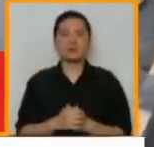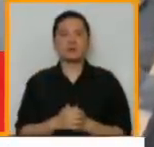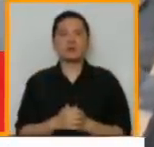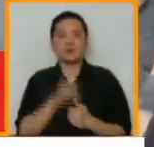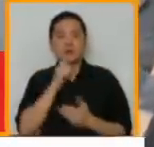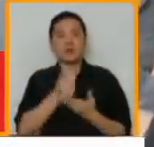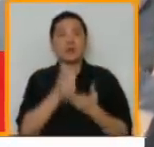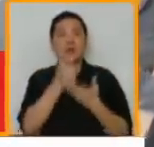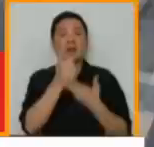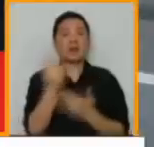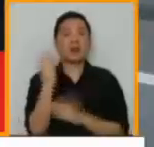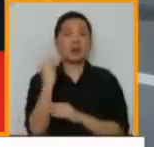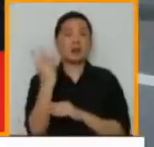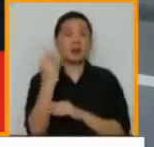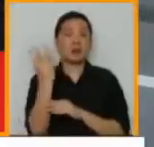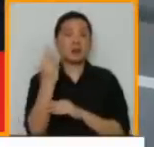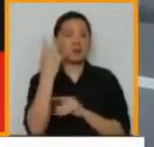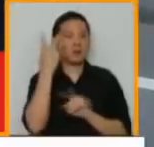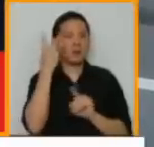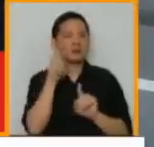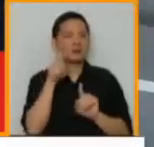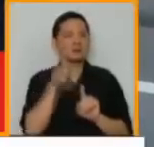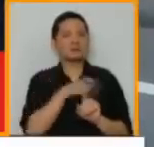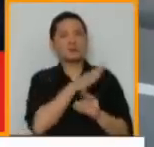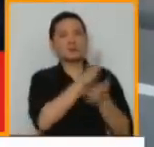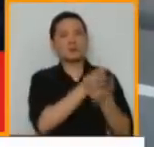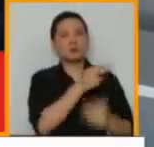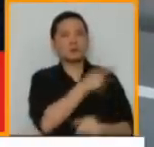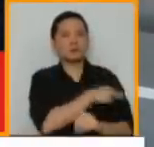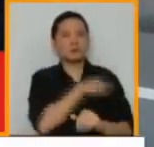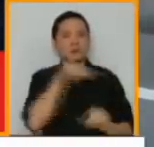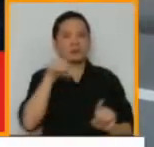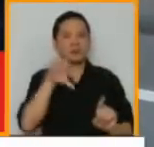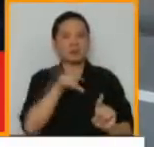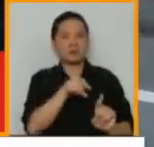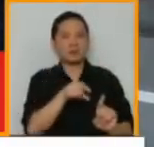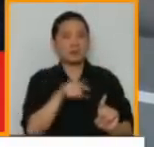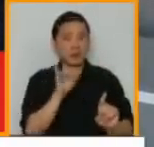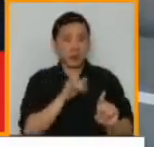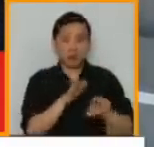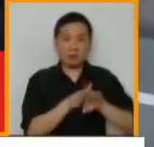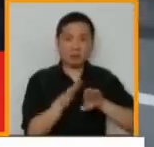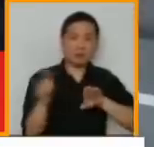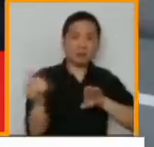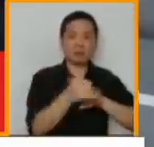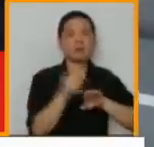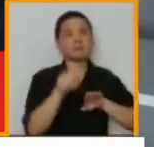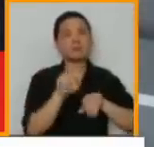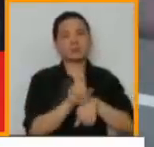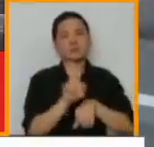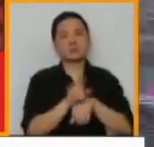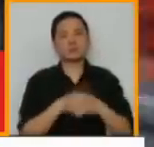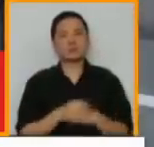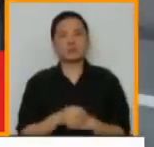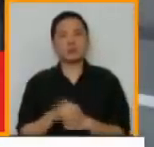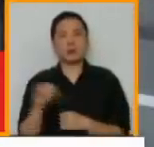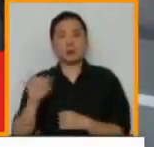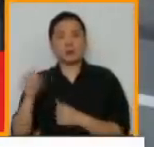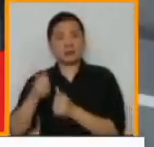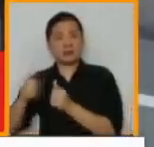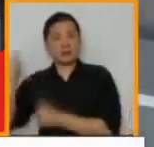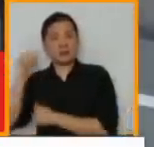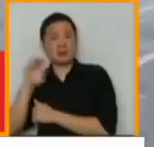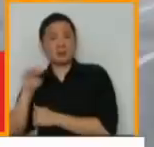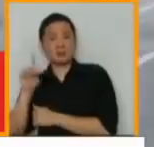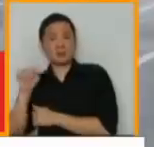sa Quezon City General Hospital dahil hindi na malayo ang U-turn slot. Samantala, nabanggit din ni Abalos na pinag-aaralan pa nila ang